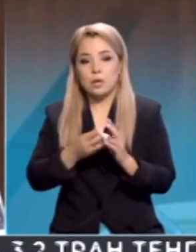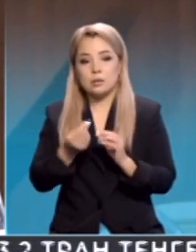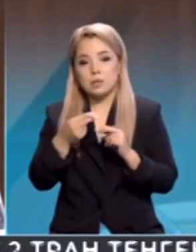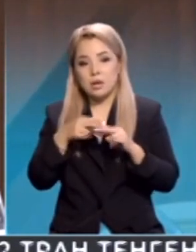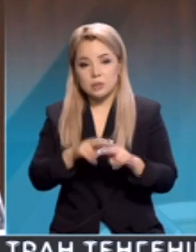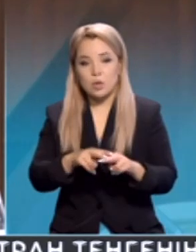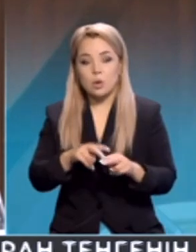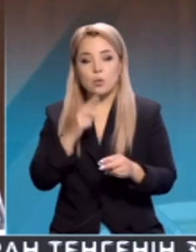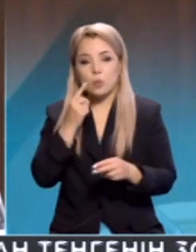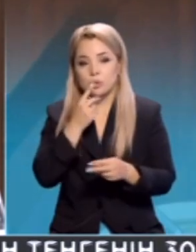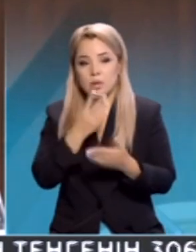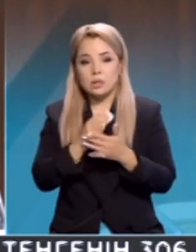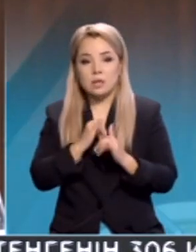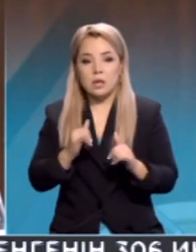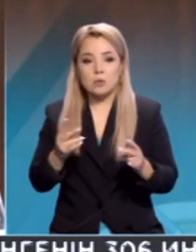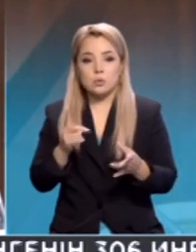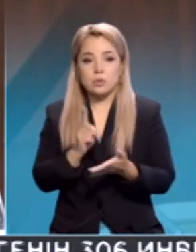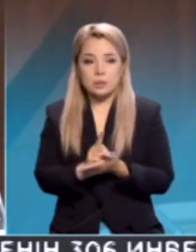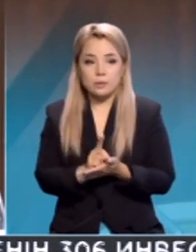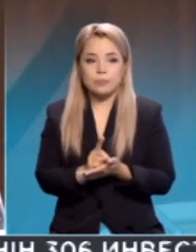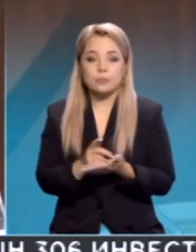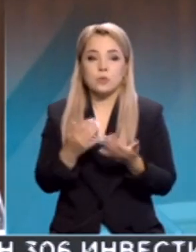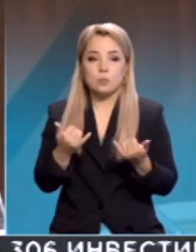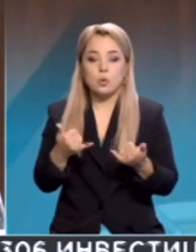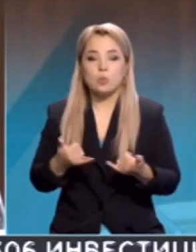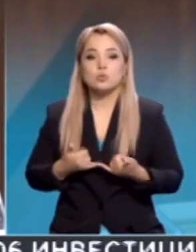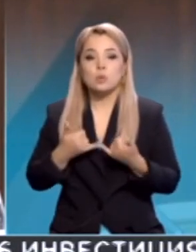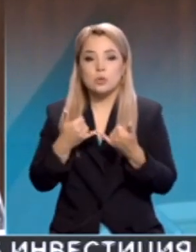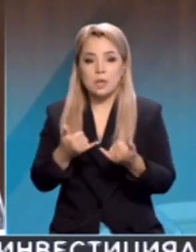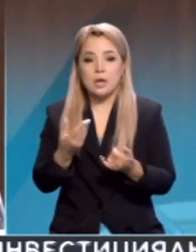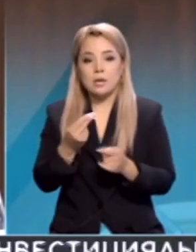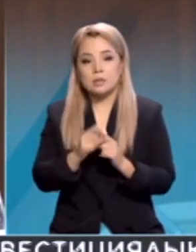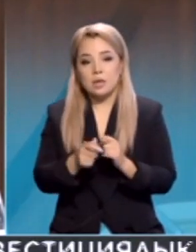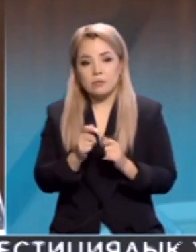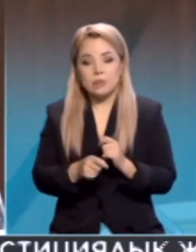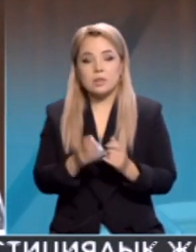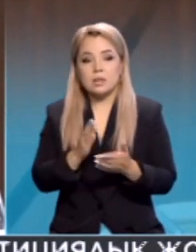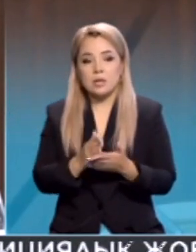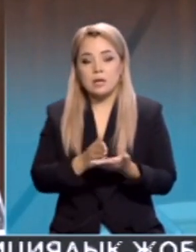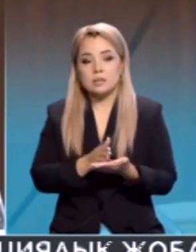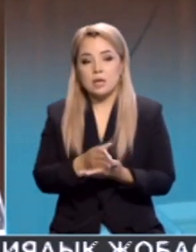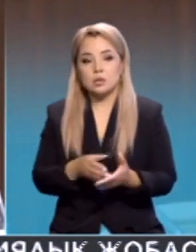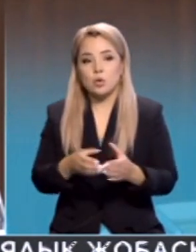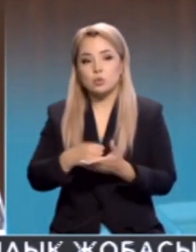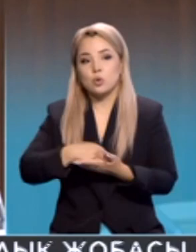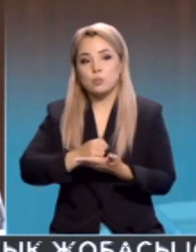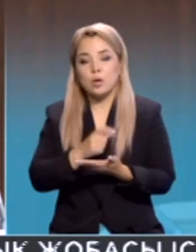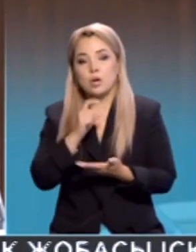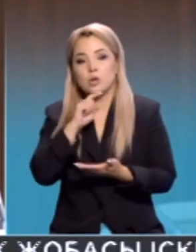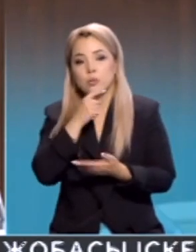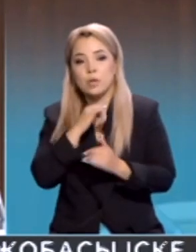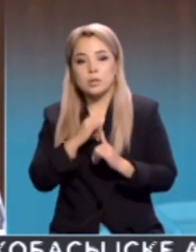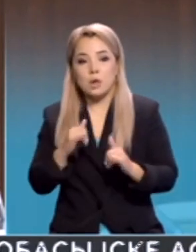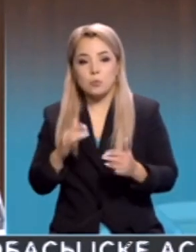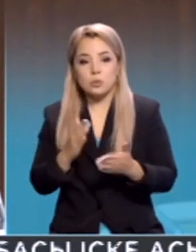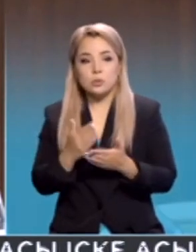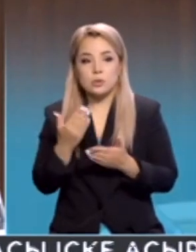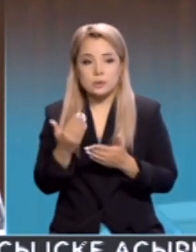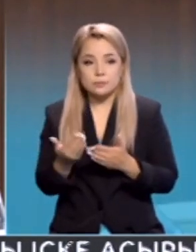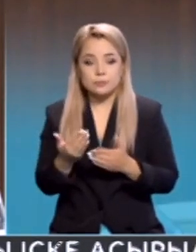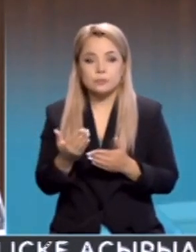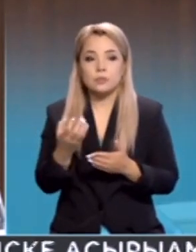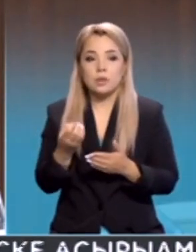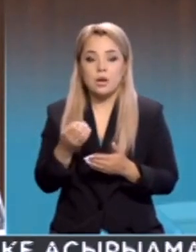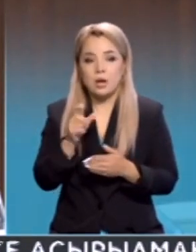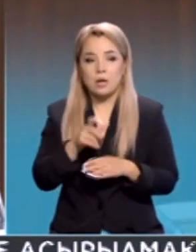қаржыландыру көздерін кеңейту керек. Бүгін ұсынылып отырған инвестициялық саясат тұжырымдамасы экономиканы дамытудың